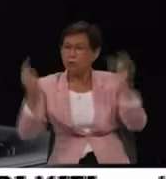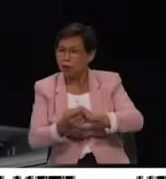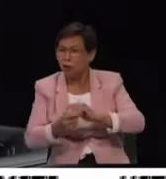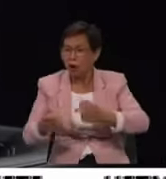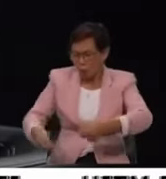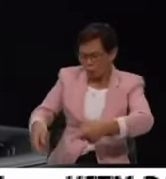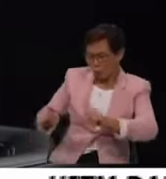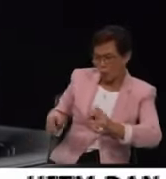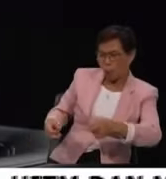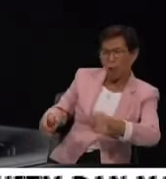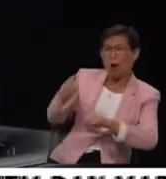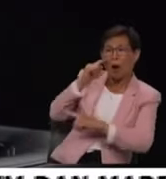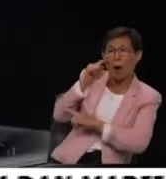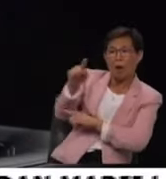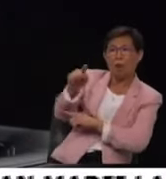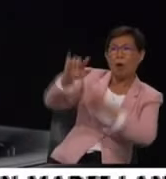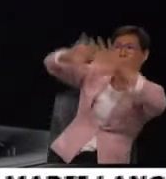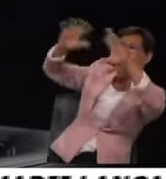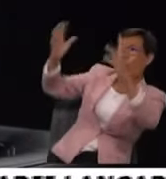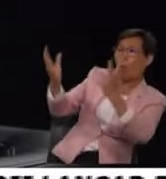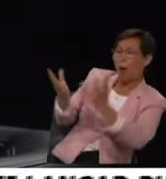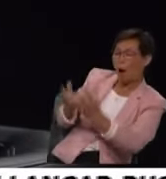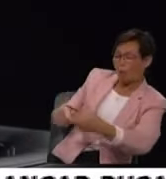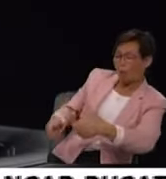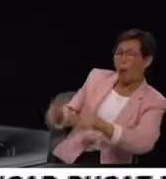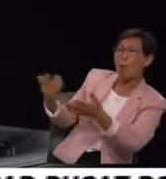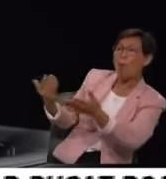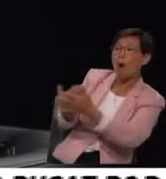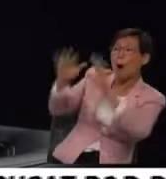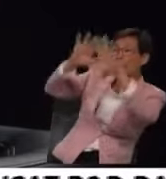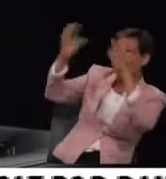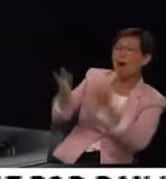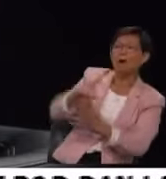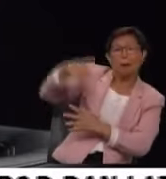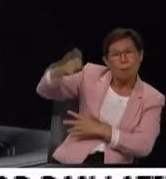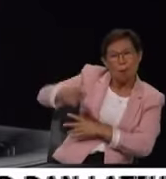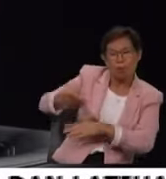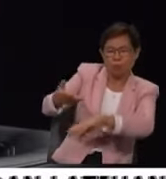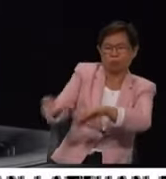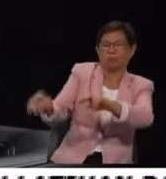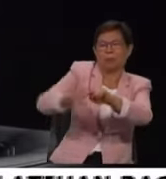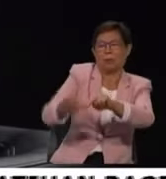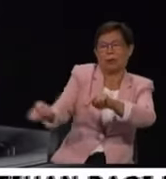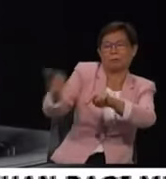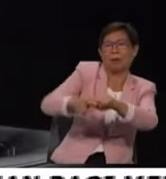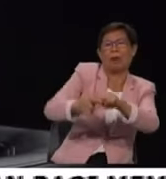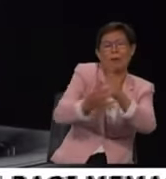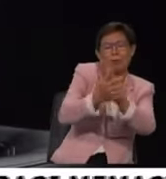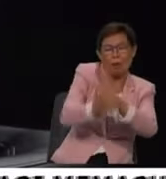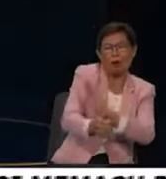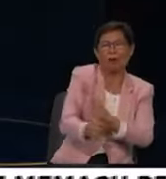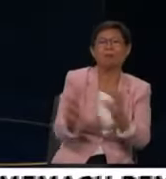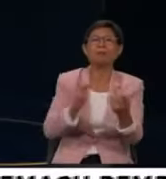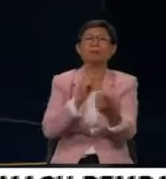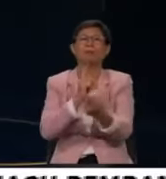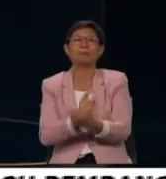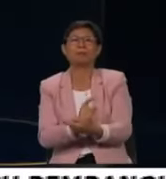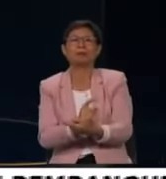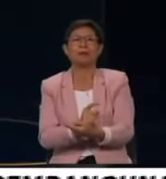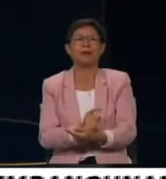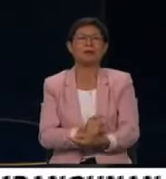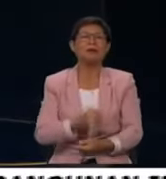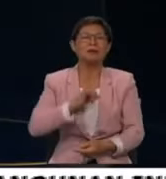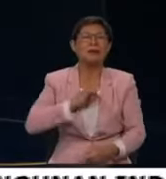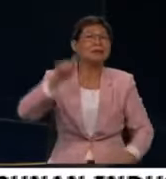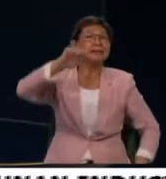peluang-peluang yang sedia ada di hari antarabangsa dan keperluan untuk menambahkan bakat. M hm hm. Er kebetulan Datuk Seri menyebut tentang